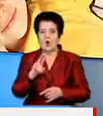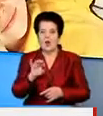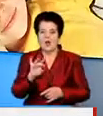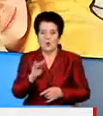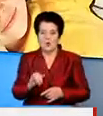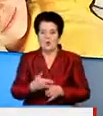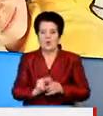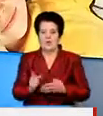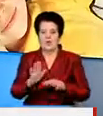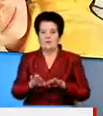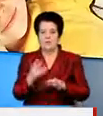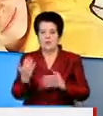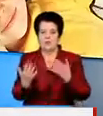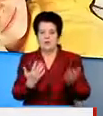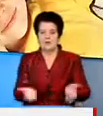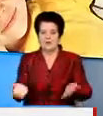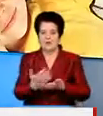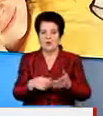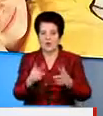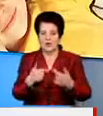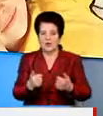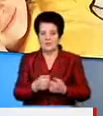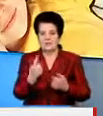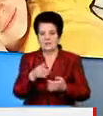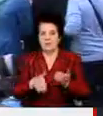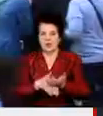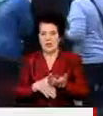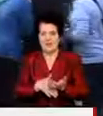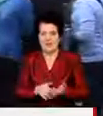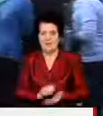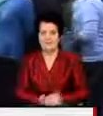și elevii de la Liceul Mircea Eliade din Isporin, care au organizat un târg de caritate.